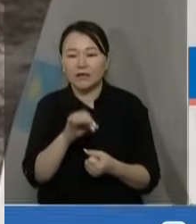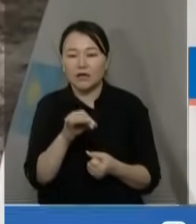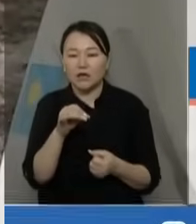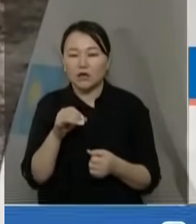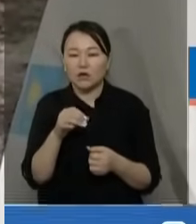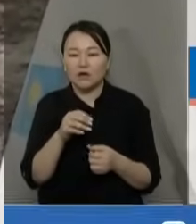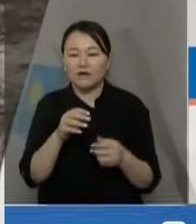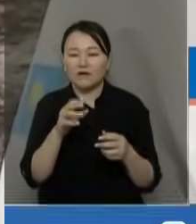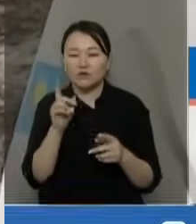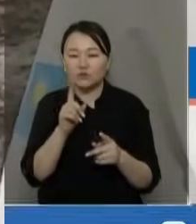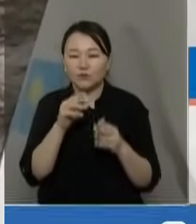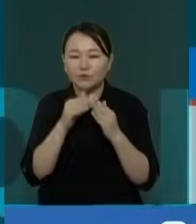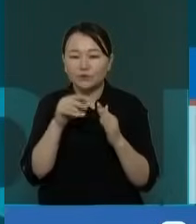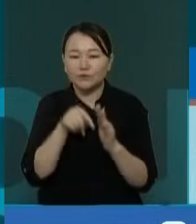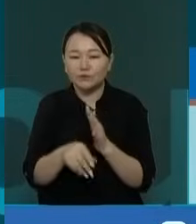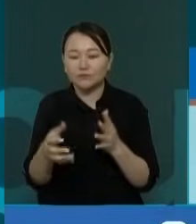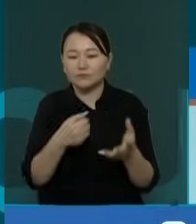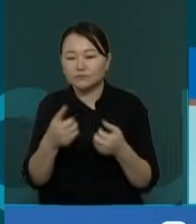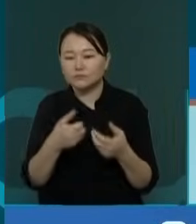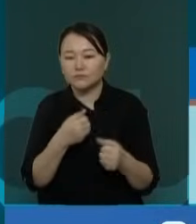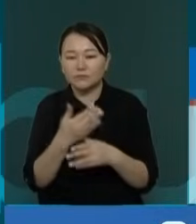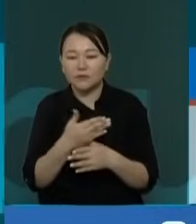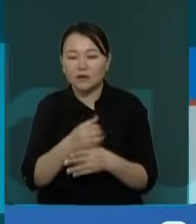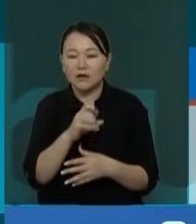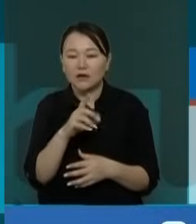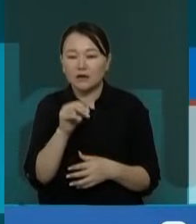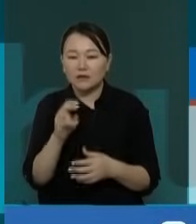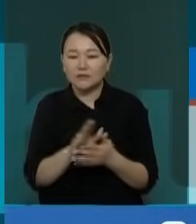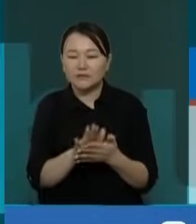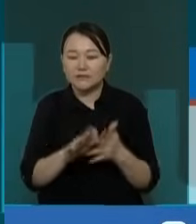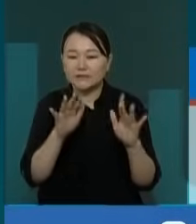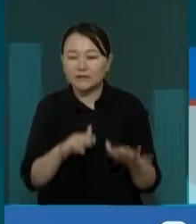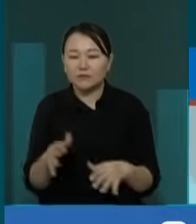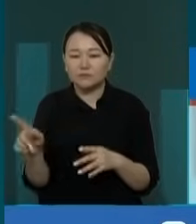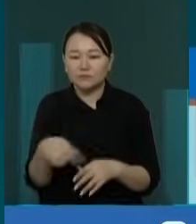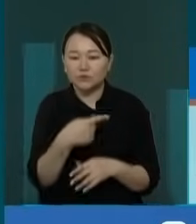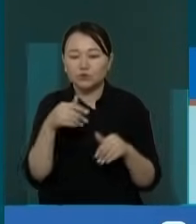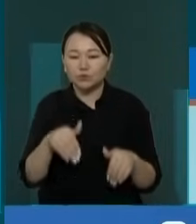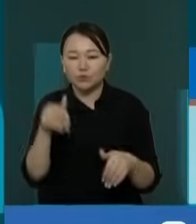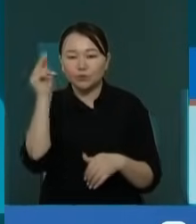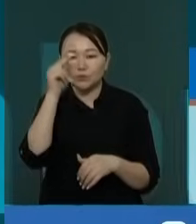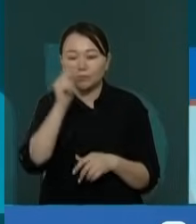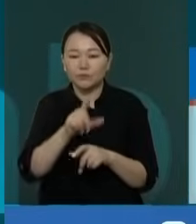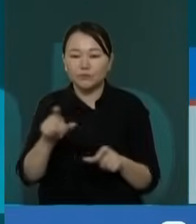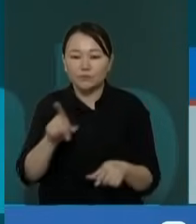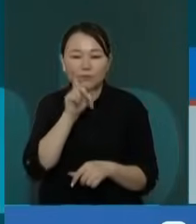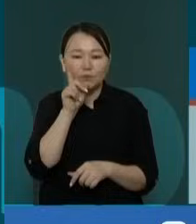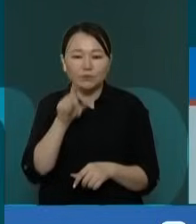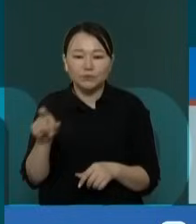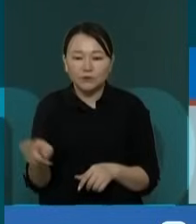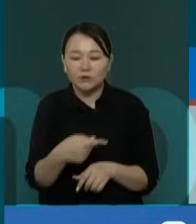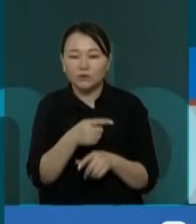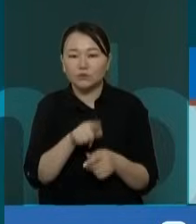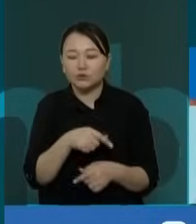нужные вещи из потопленных домов. В Аркалыке к расчистке снега привлекли студентов колледжей и вузов. В пострадавшем Амангельдинском